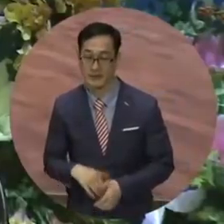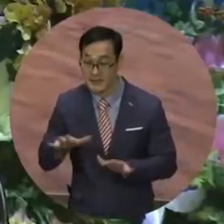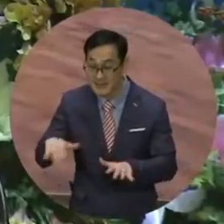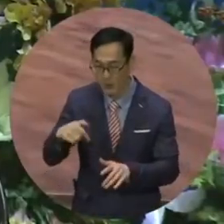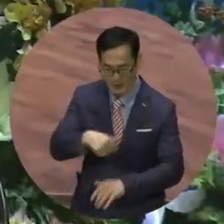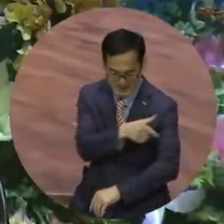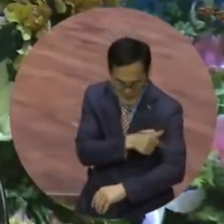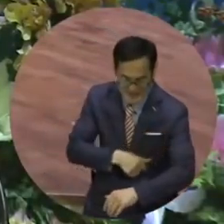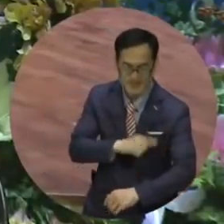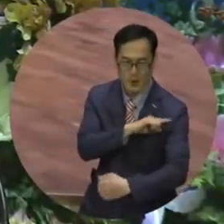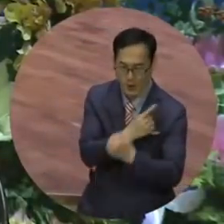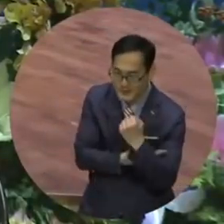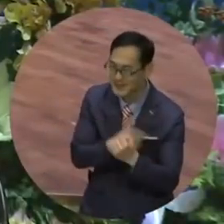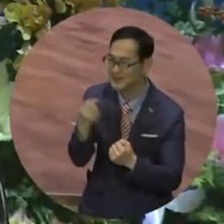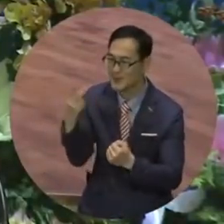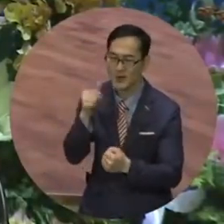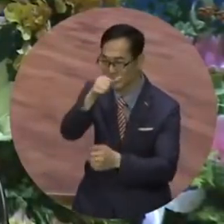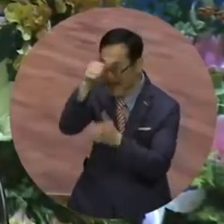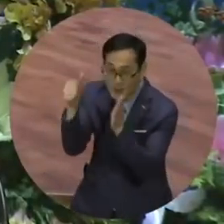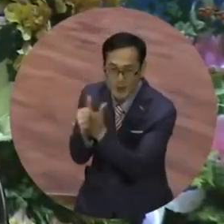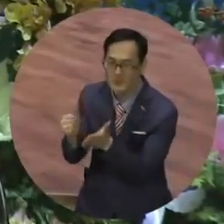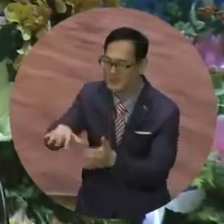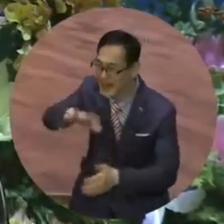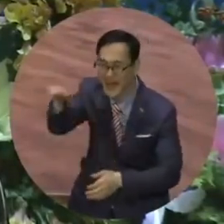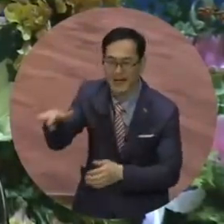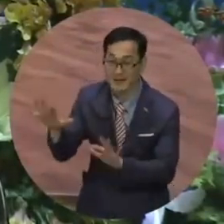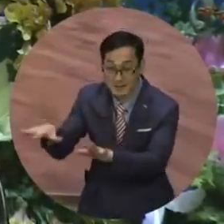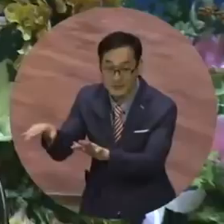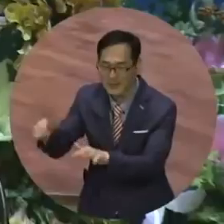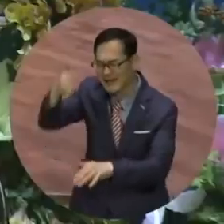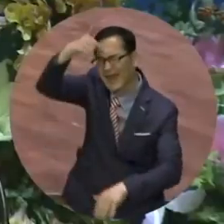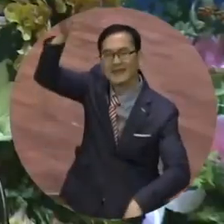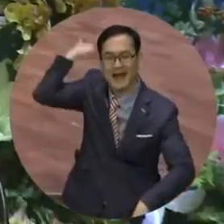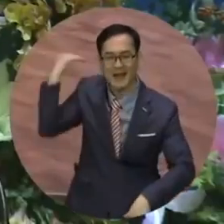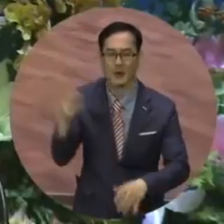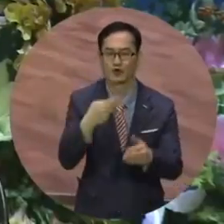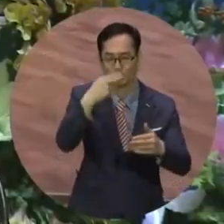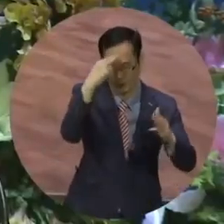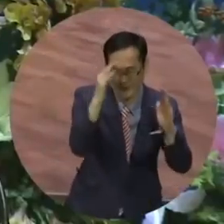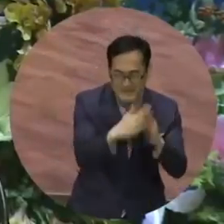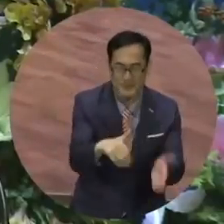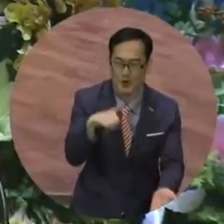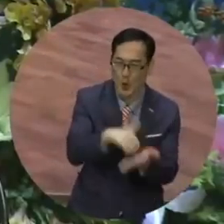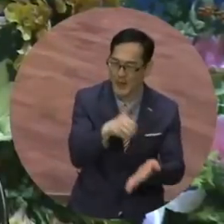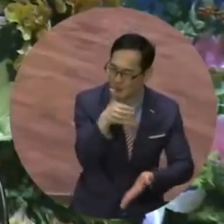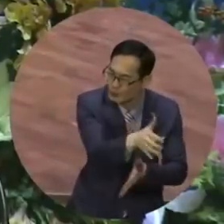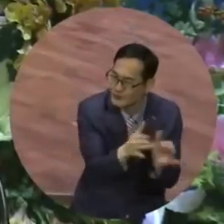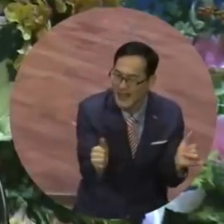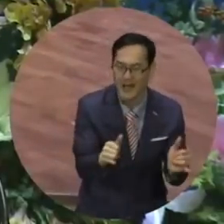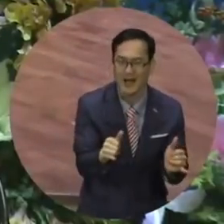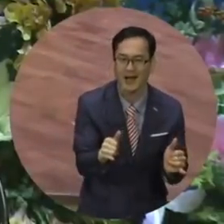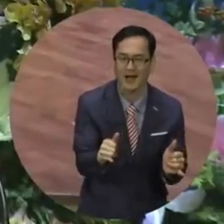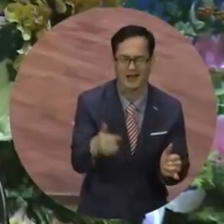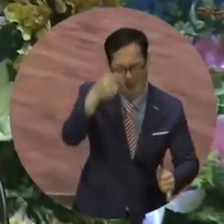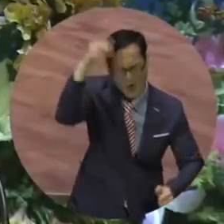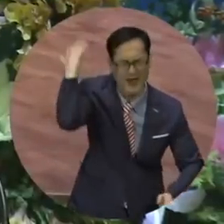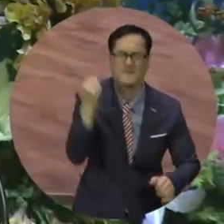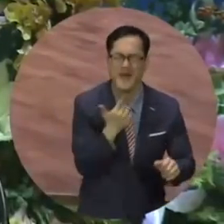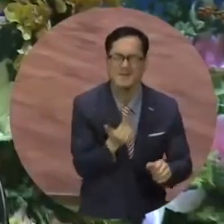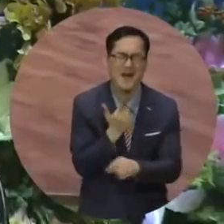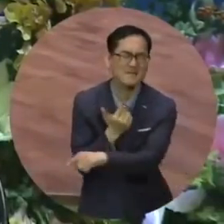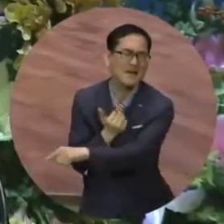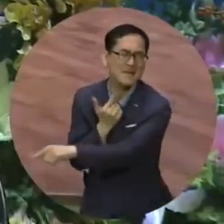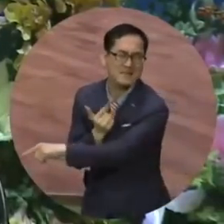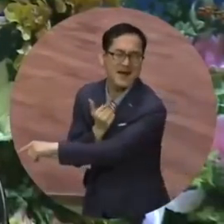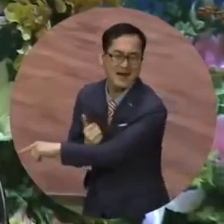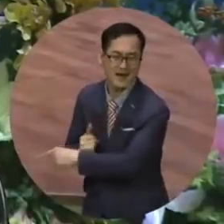사람들이. 여기 이름 사람 황제도 있고요. 여기 도박의 전문가도 있고요. 여기 세상에 막, 나